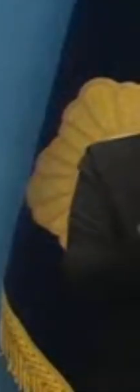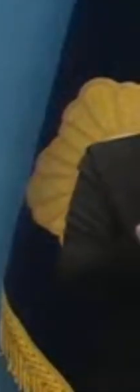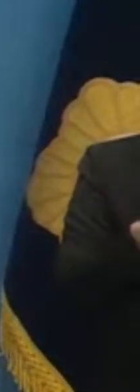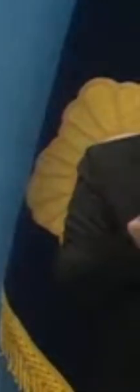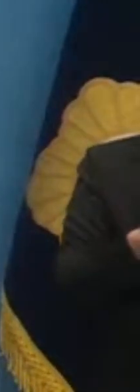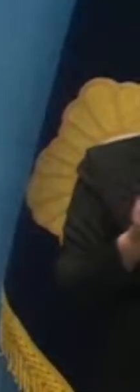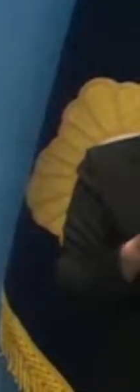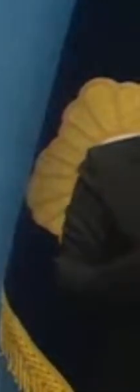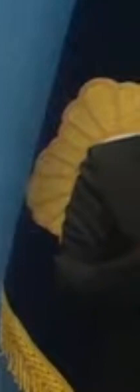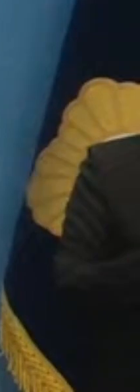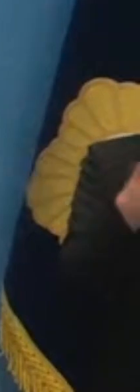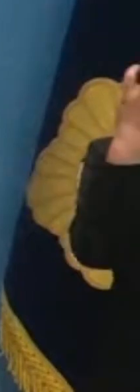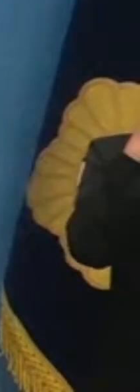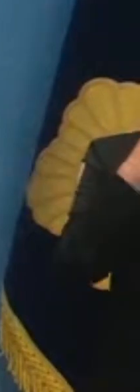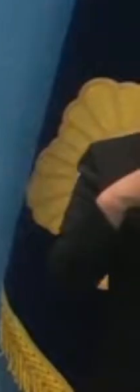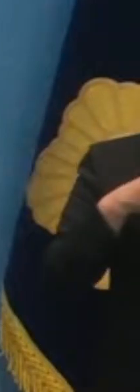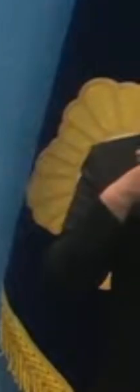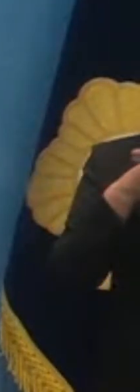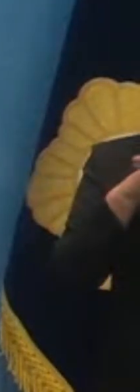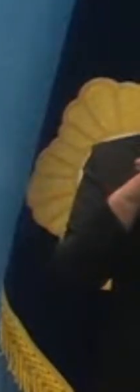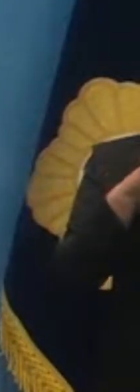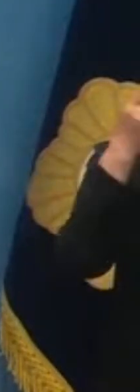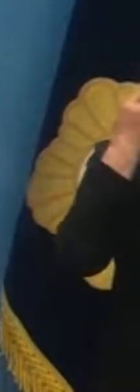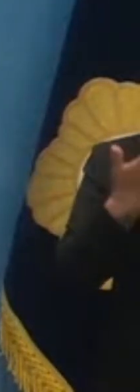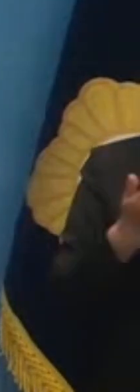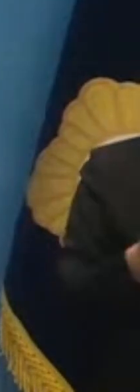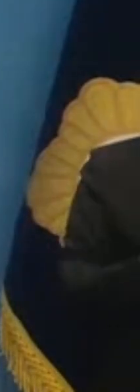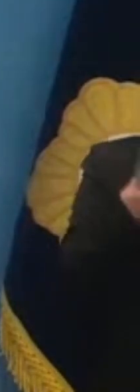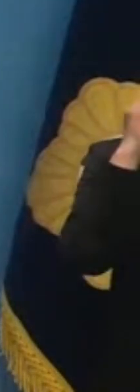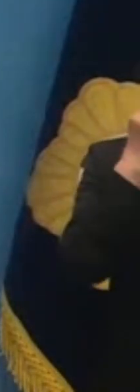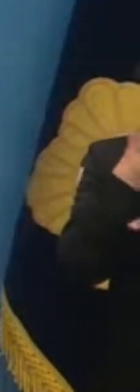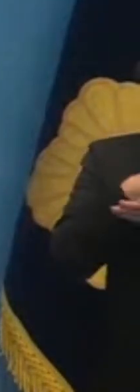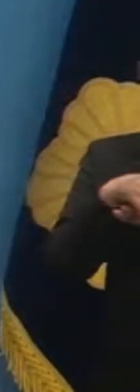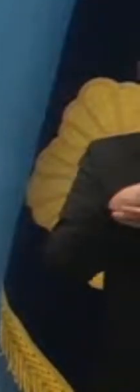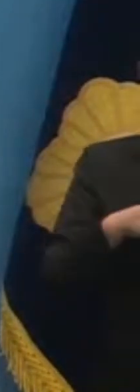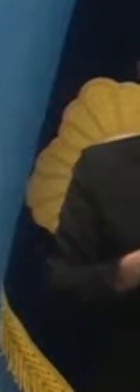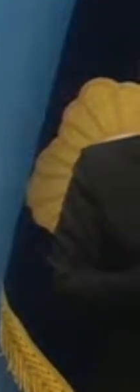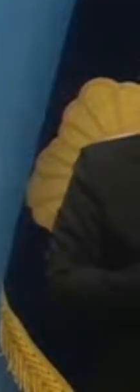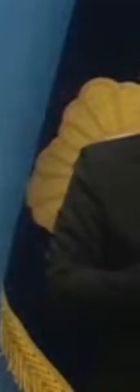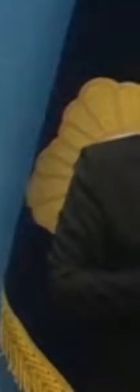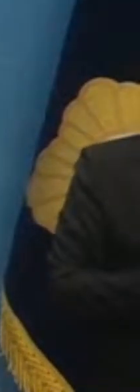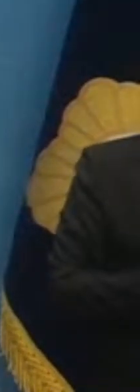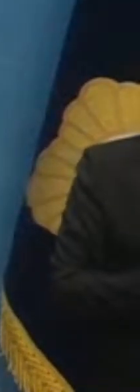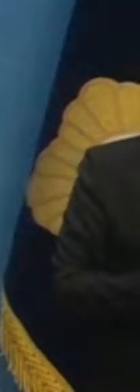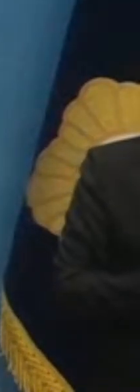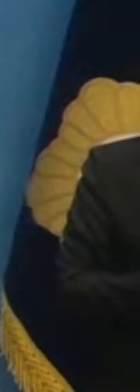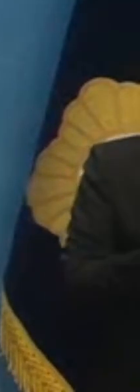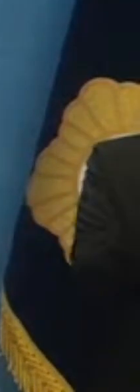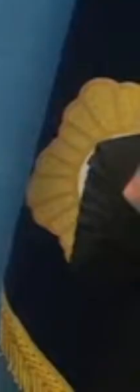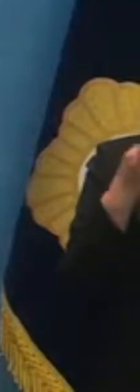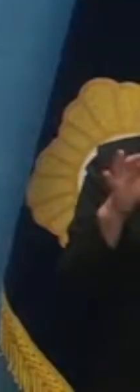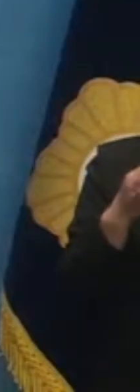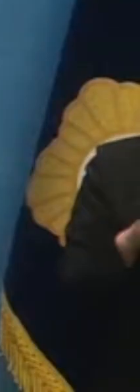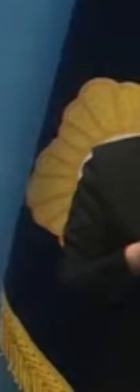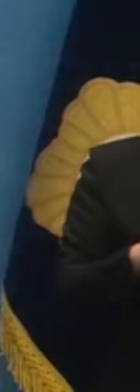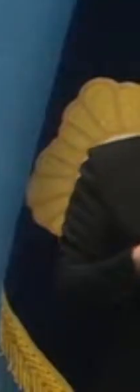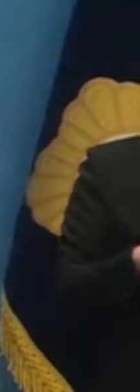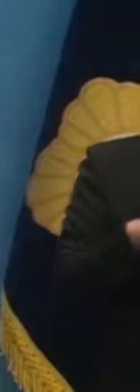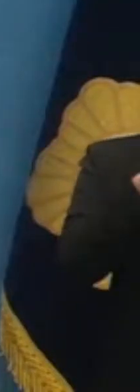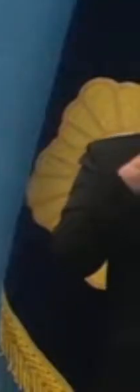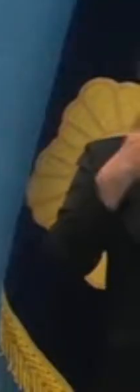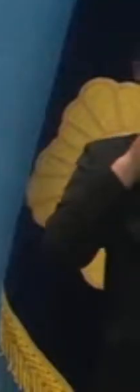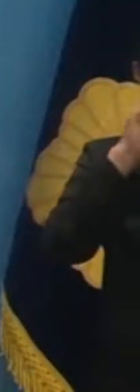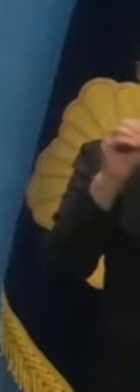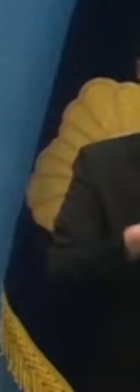선거 보도심의위원회에 이의 신청을 제기할 방침입니다. 또한 뉴델리는 5월 18일자 보도 김문수 45.8%